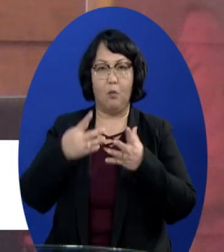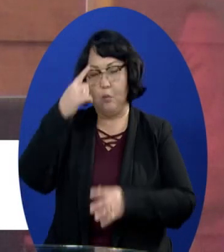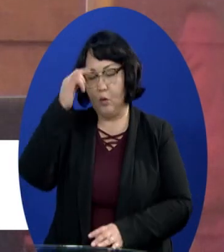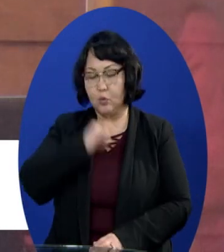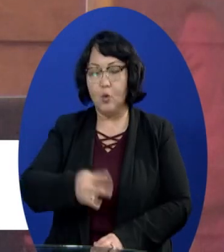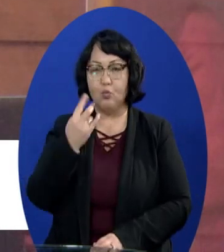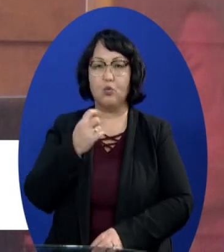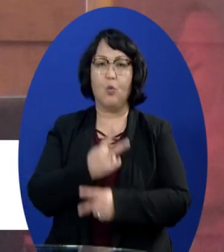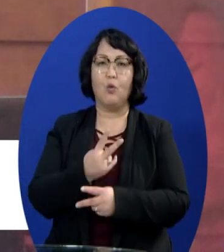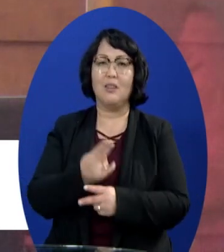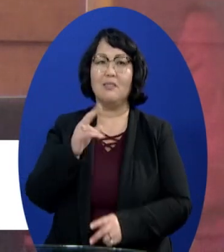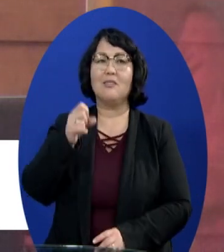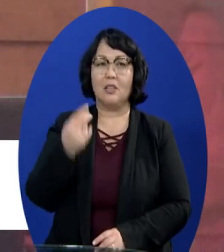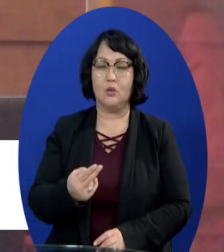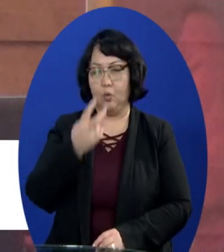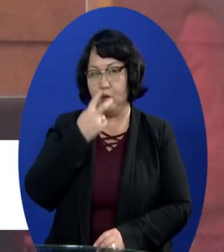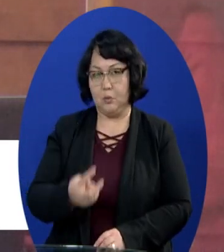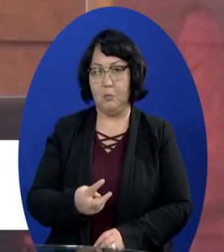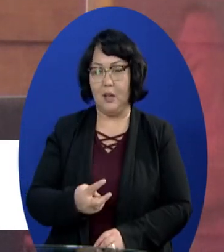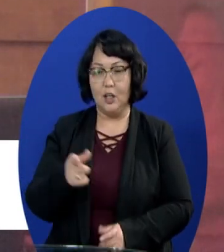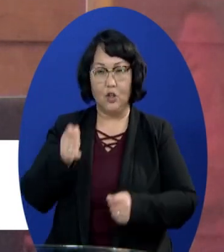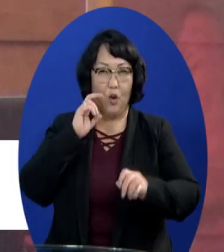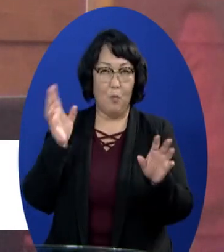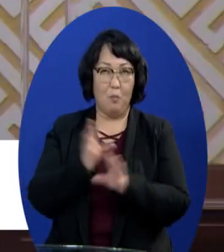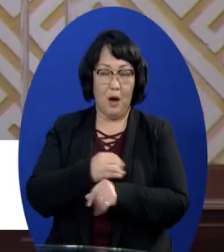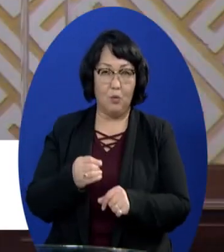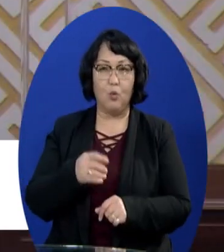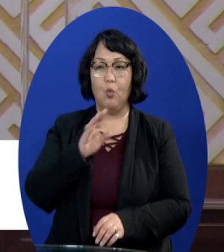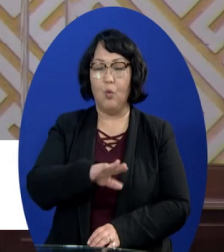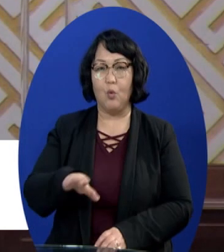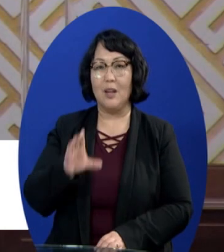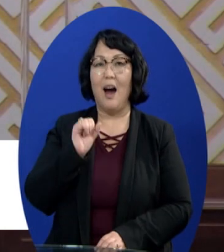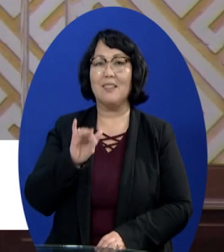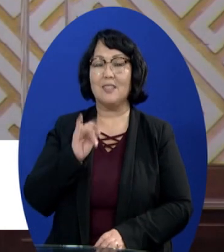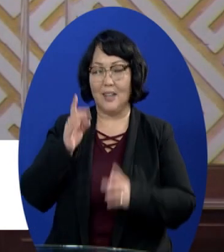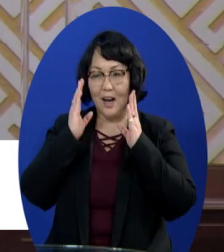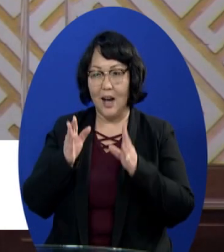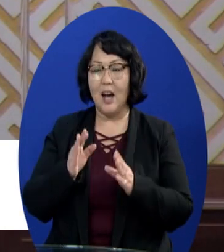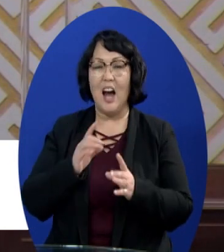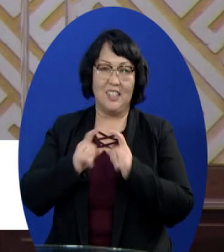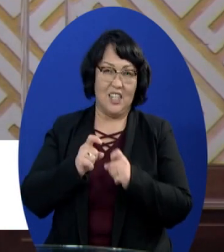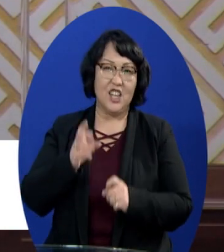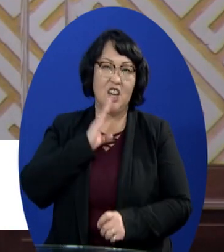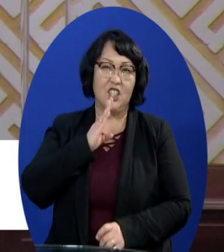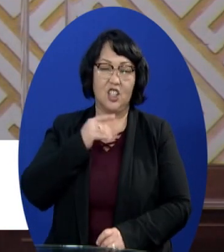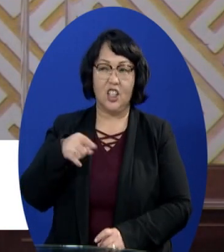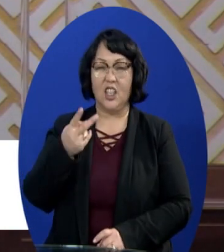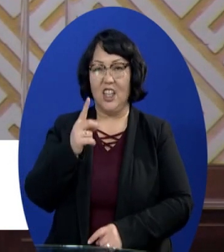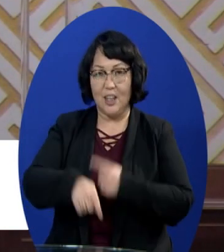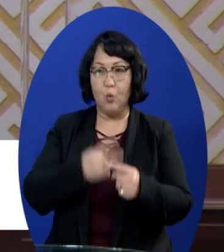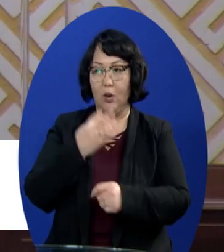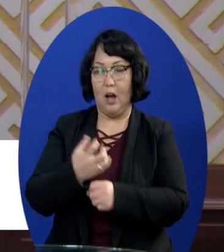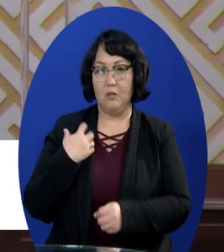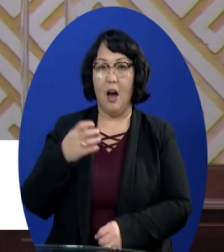хуулийн цэц үзжээ. Мөн дээрх зохицуулалт нь дам байдлаар хүүхэд асарх харилцаанд ихэд илүү үүрэг хүлээлгэх эцэг